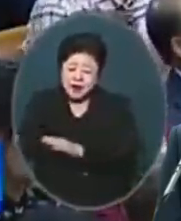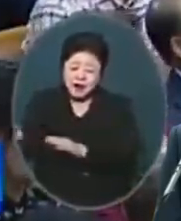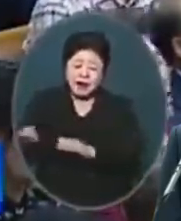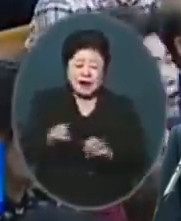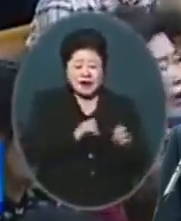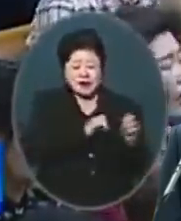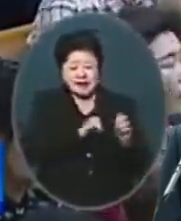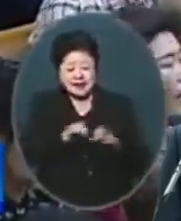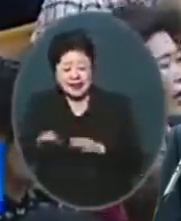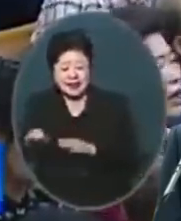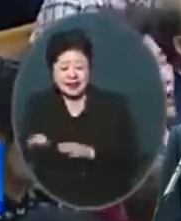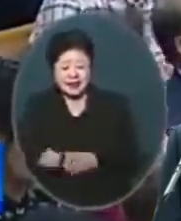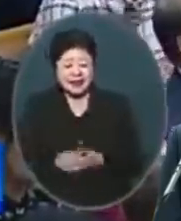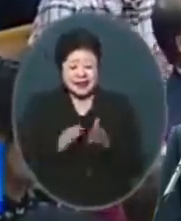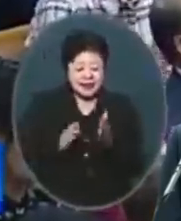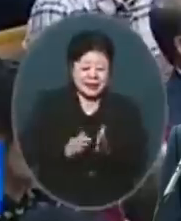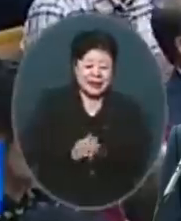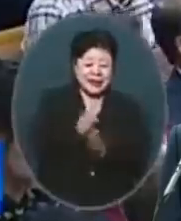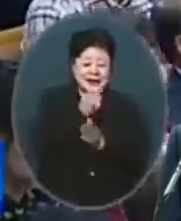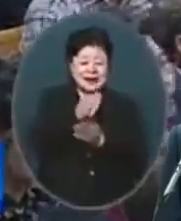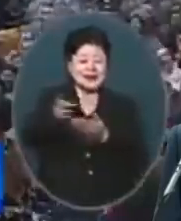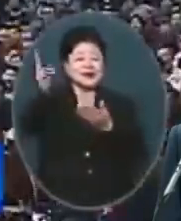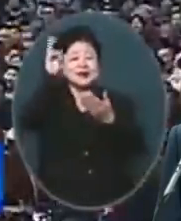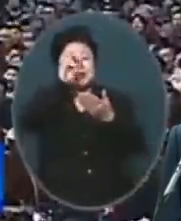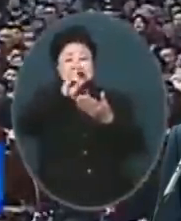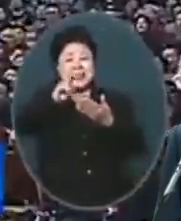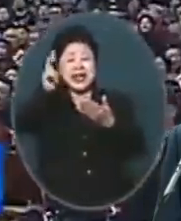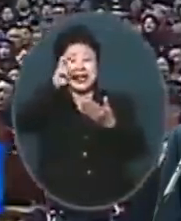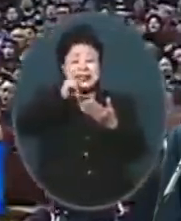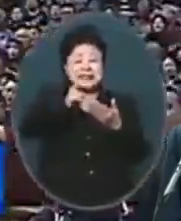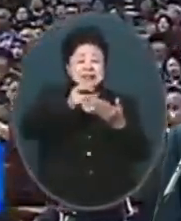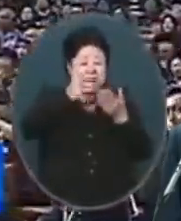온전히 버렸네